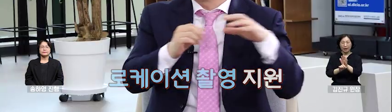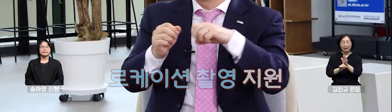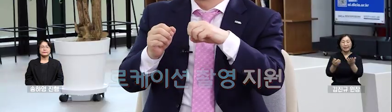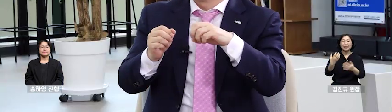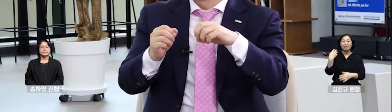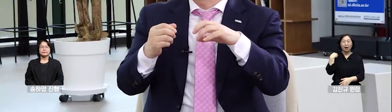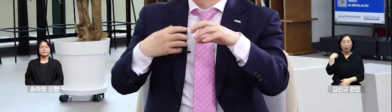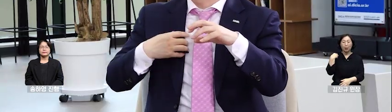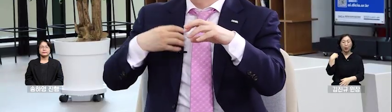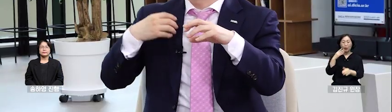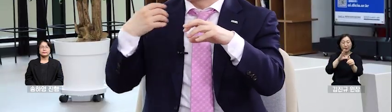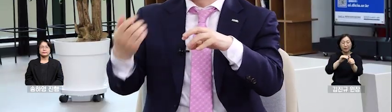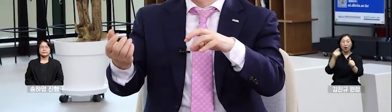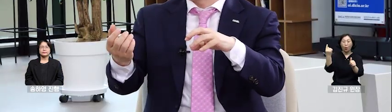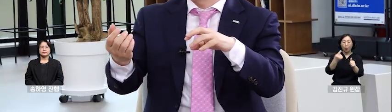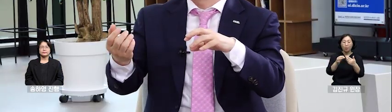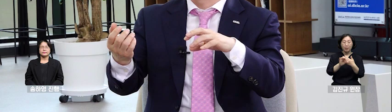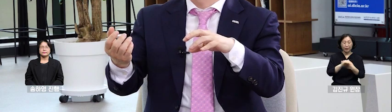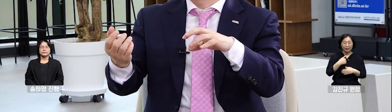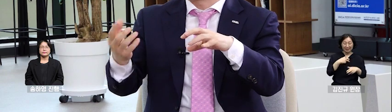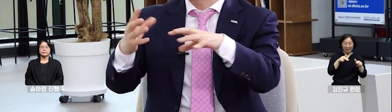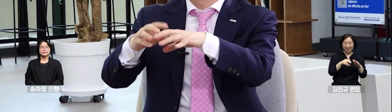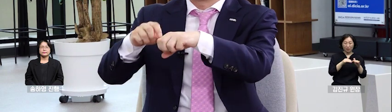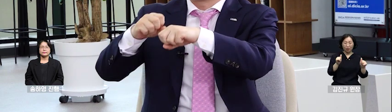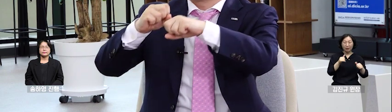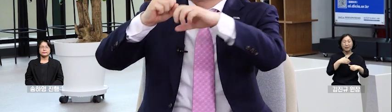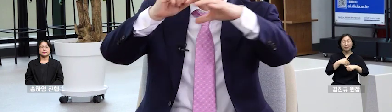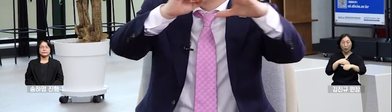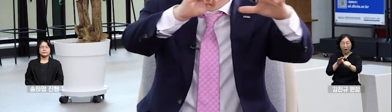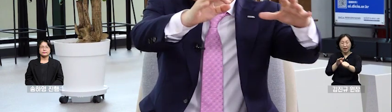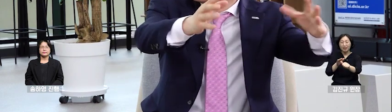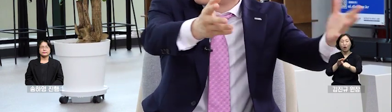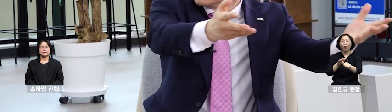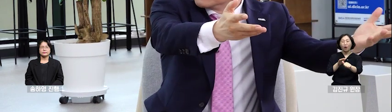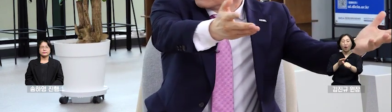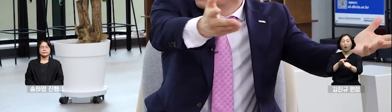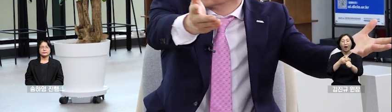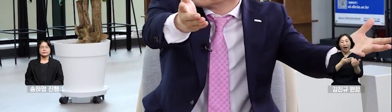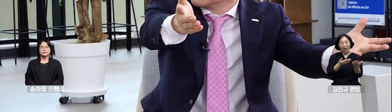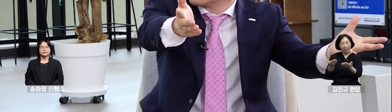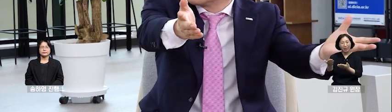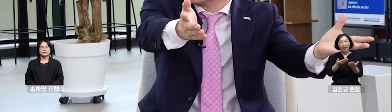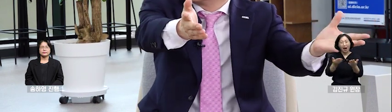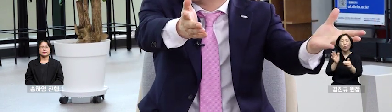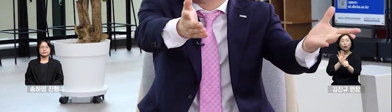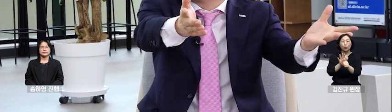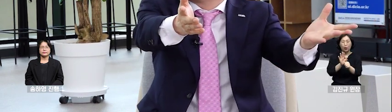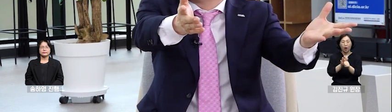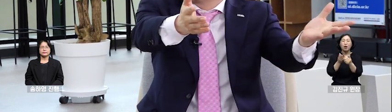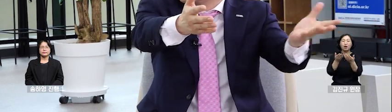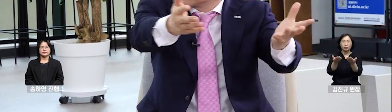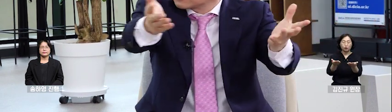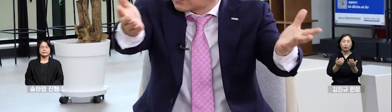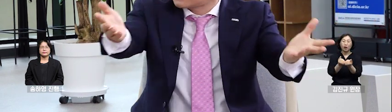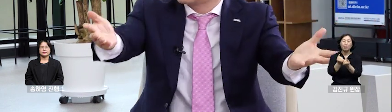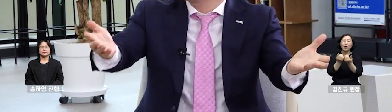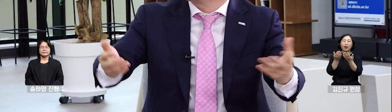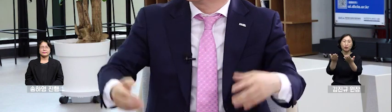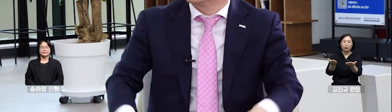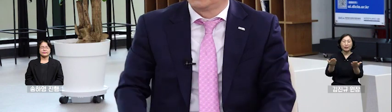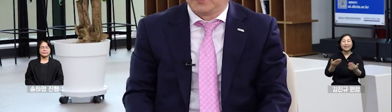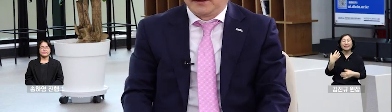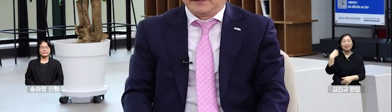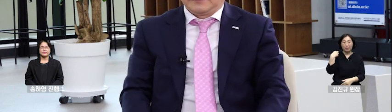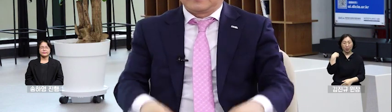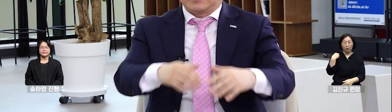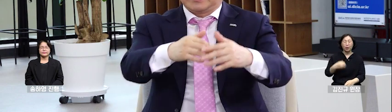다음에 찍으러 오면 저희 직원이 직접 주말에도 나가서 로 코니 좀 가서 안내도 하고 서포트 도 하고 한 것도 를 직접 다하고